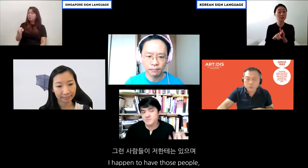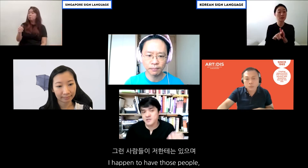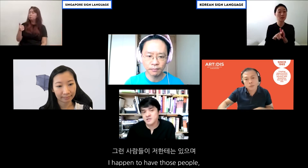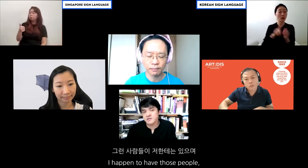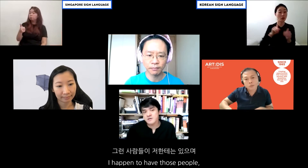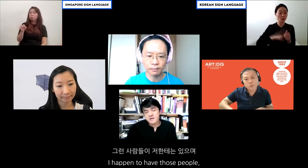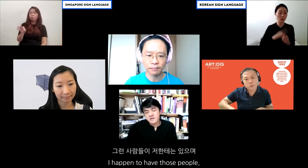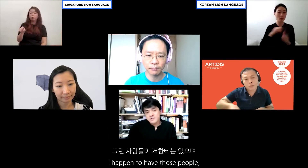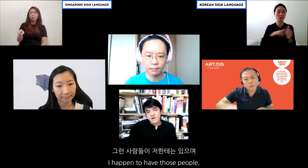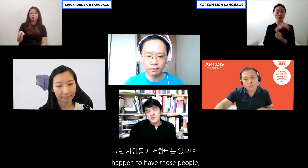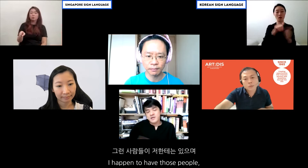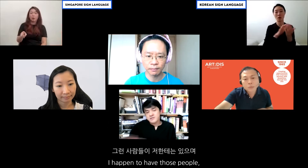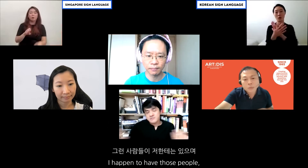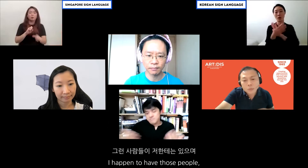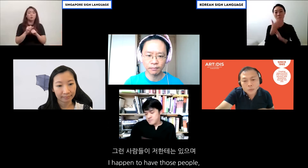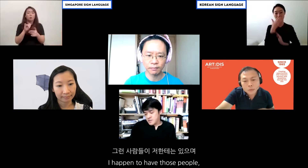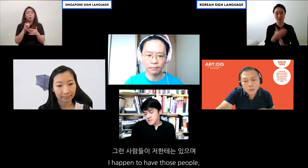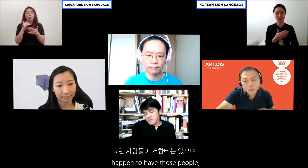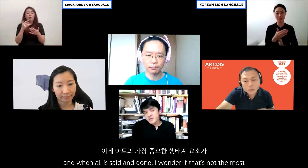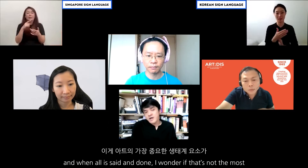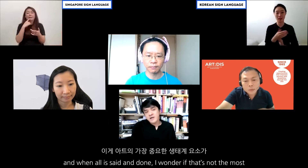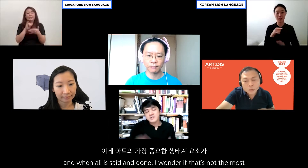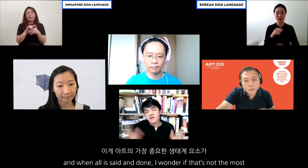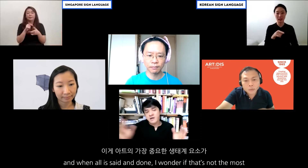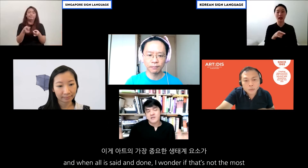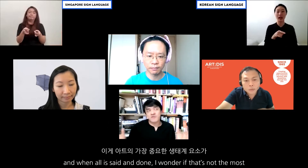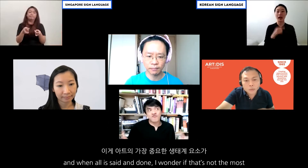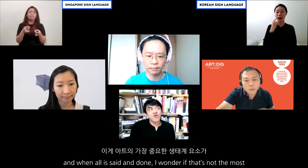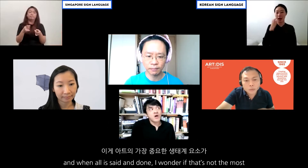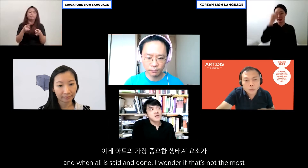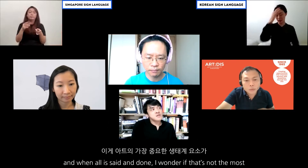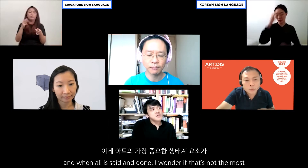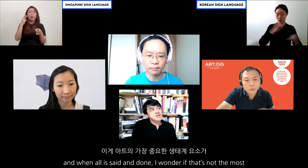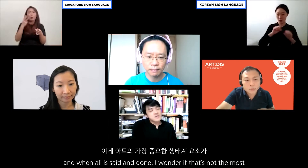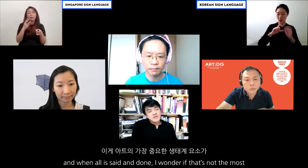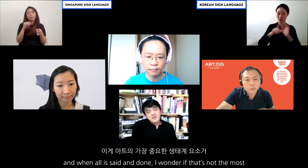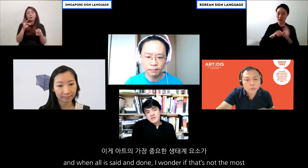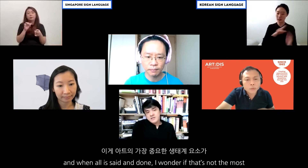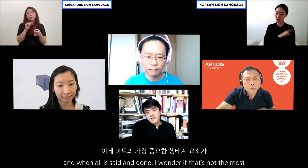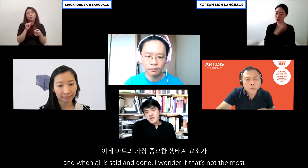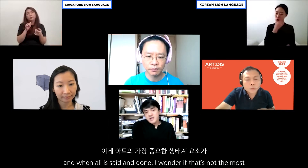그런 사람들이 저한테는 디스빌리티 아트의 가장 중요한